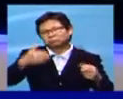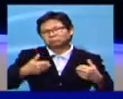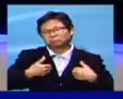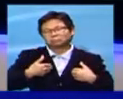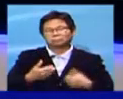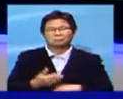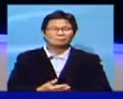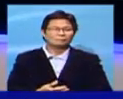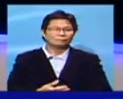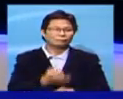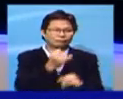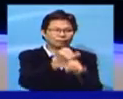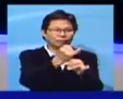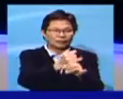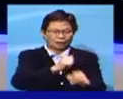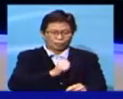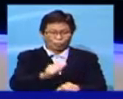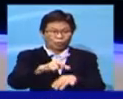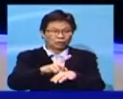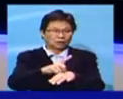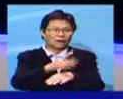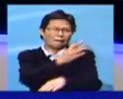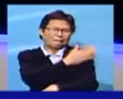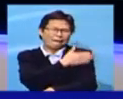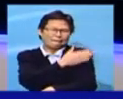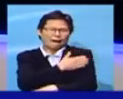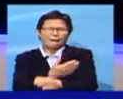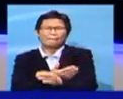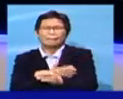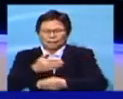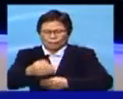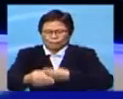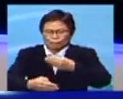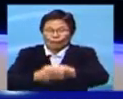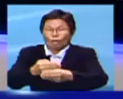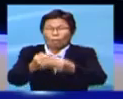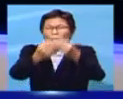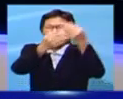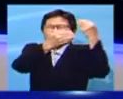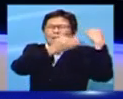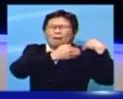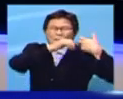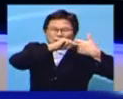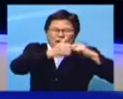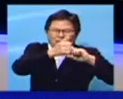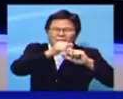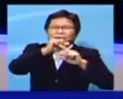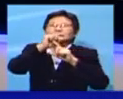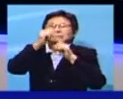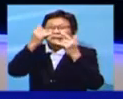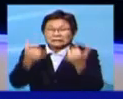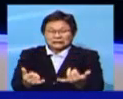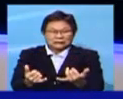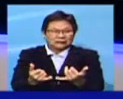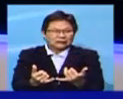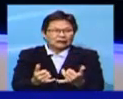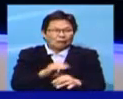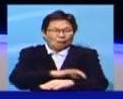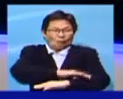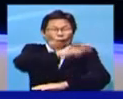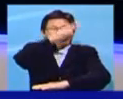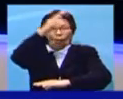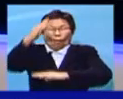kebakaran institusi agama digesa melangkah kadapan dalam mendepani isu dan situasi semasa kesan ledakan